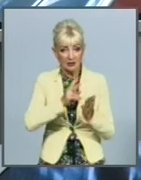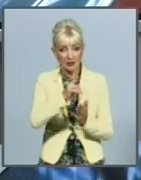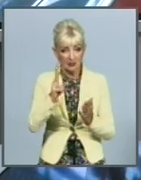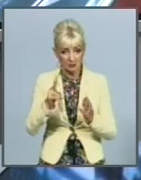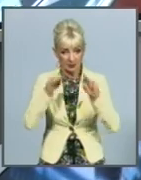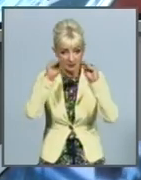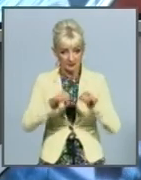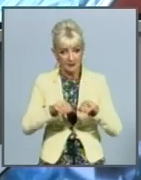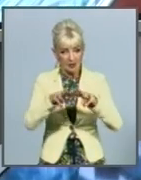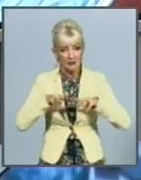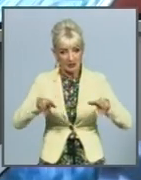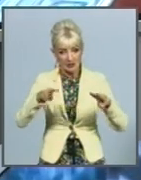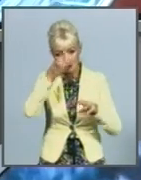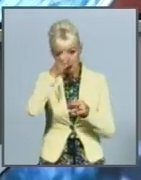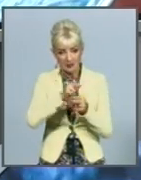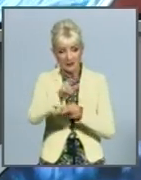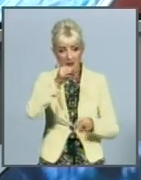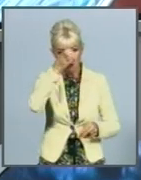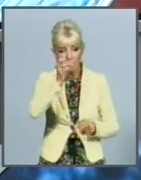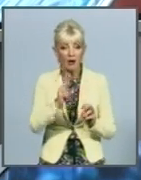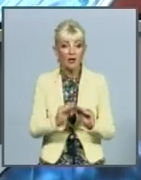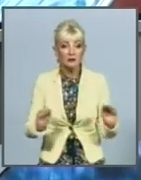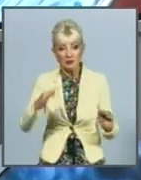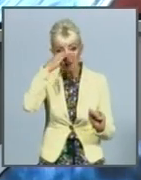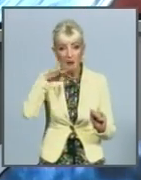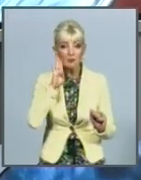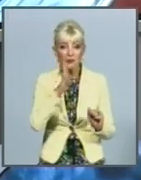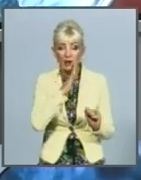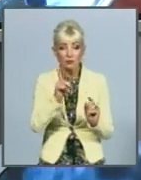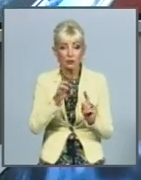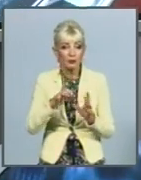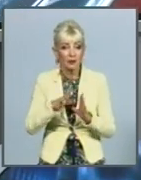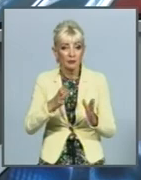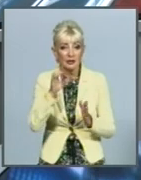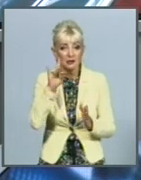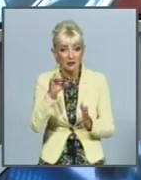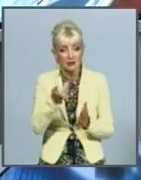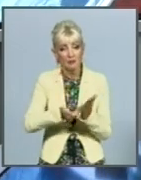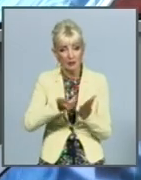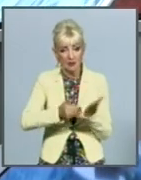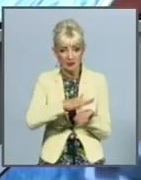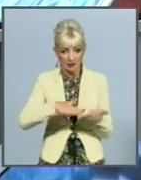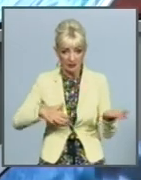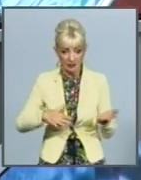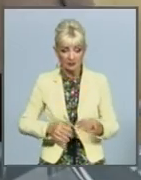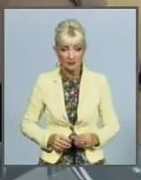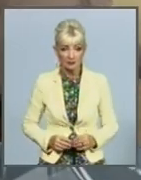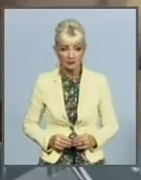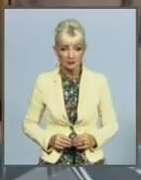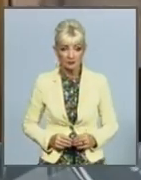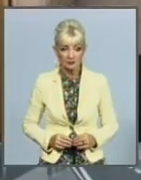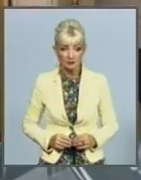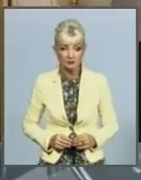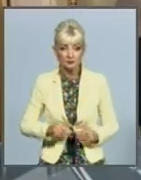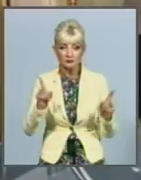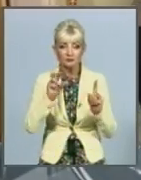розробило Міністерство освіти та науки. Як дітям та батькам уникнути стресу, поради у наступному матеріалі.